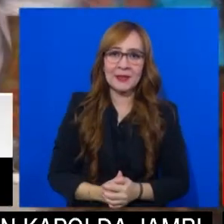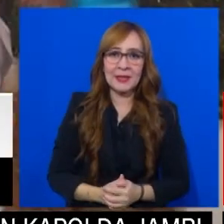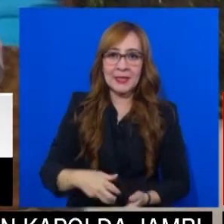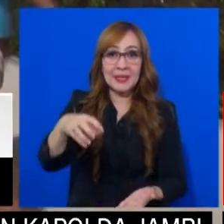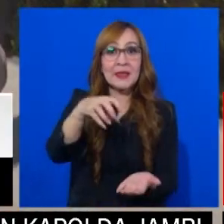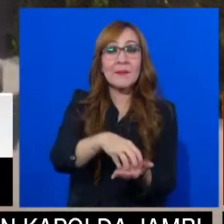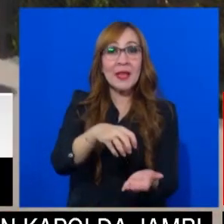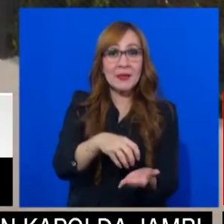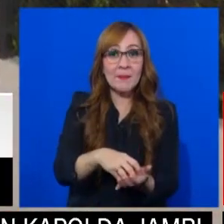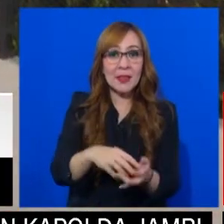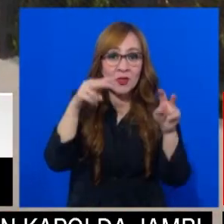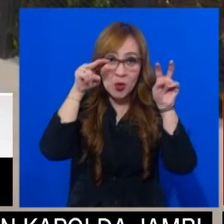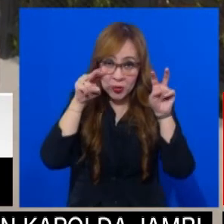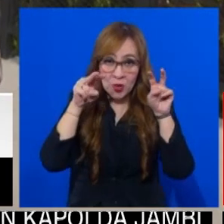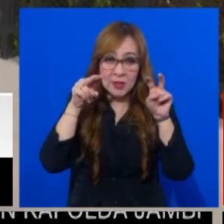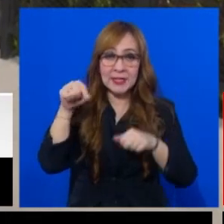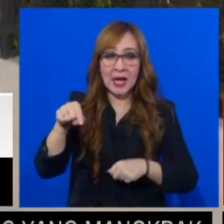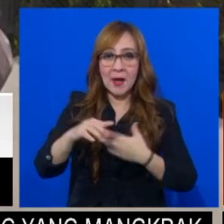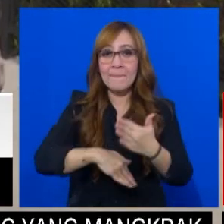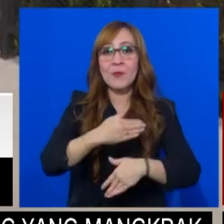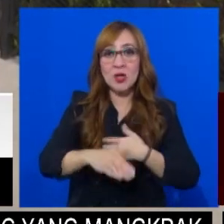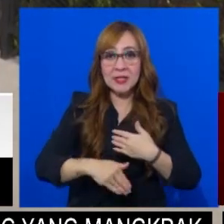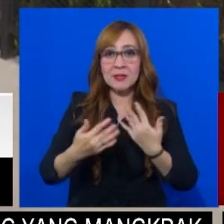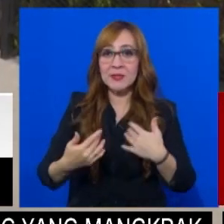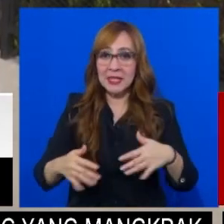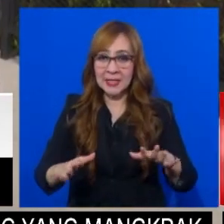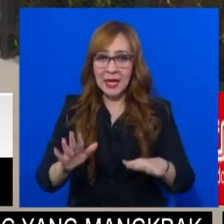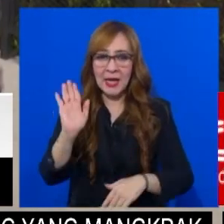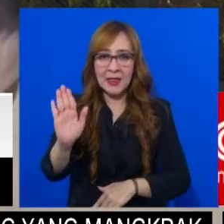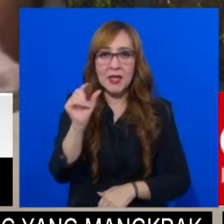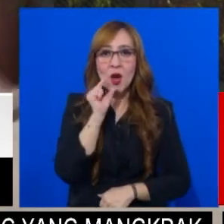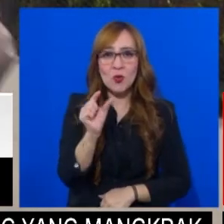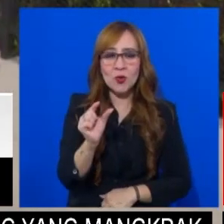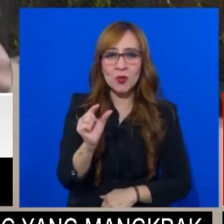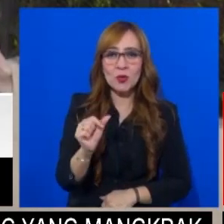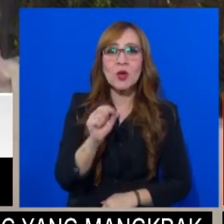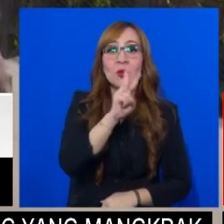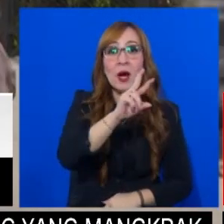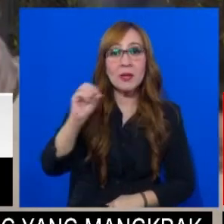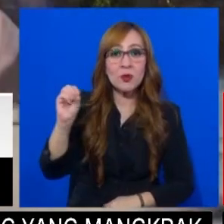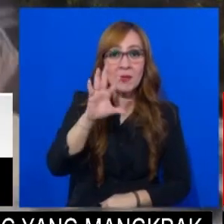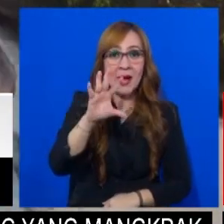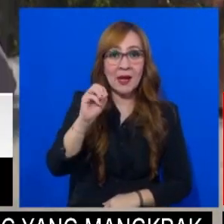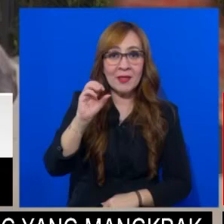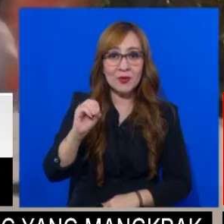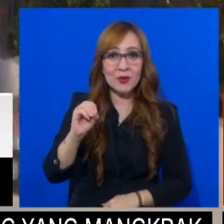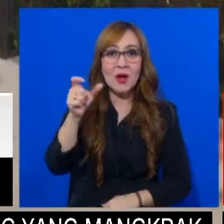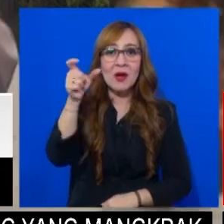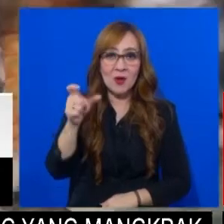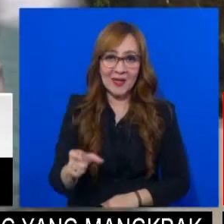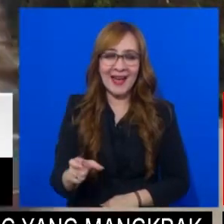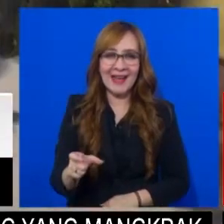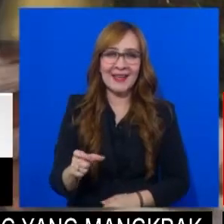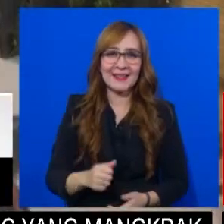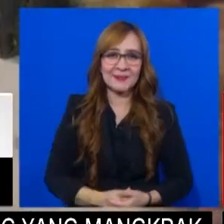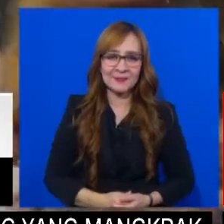sedang dilakukan proses finishing. Nantinya akan menampung 2.600 penonton yang akan menyaksikan ajang F1 Powerboat di Danau